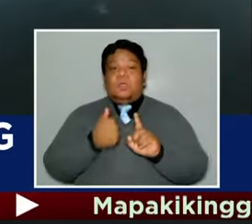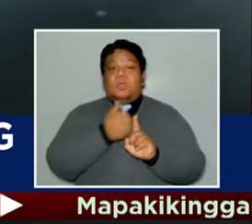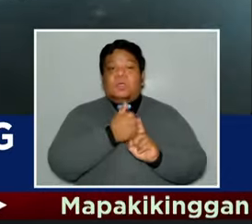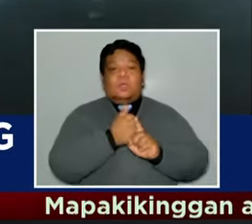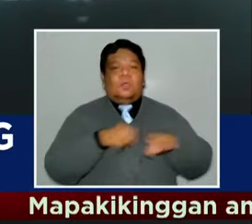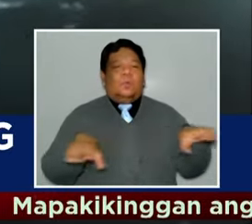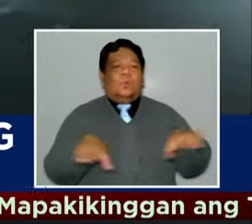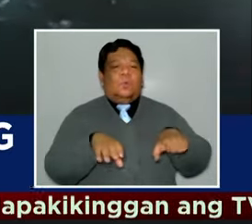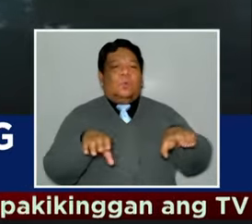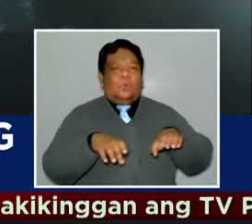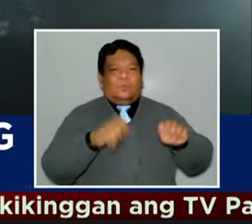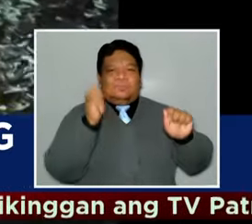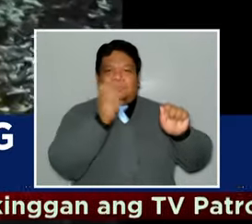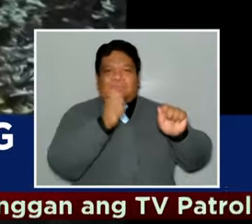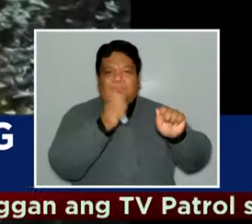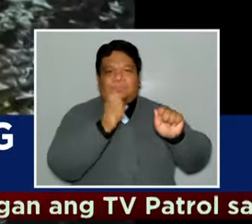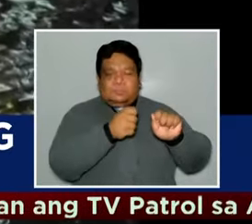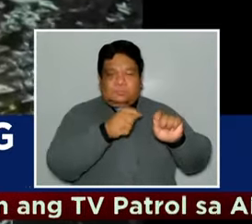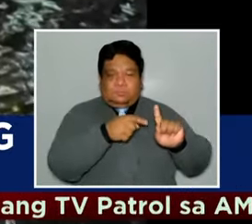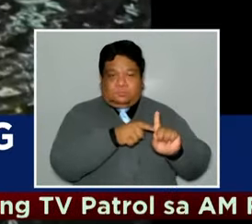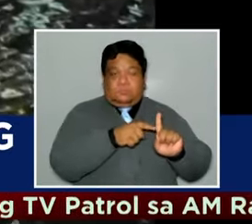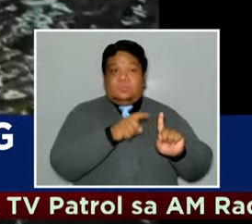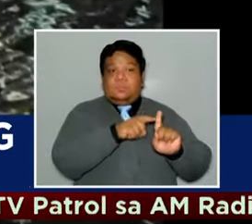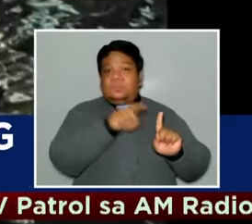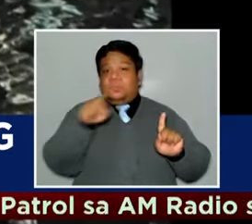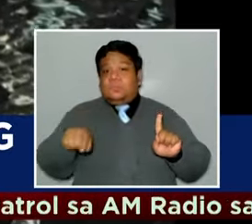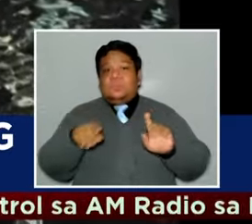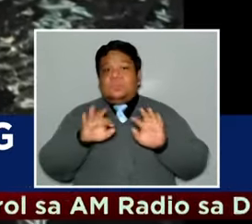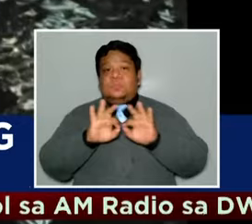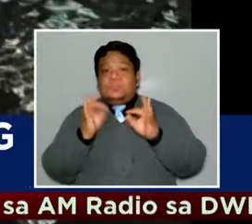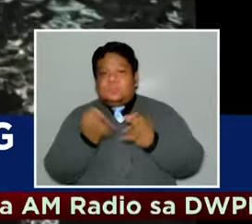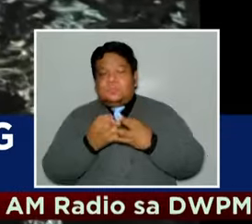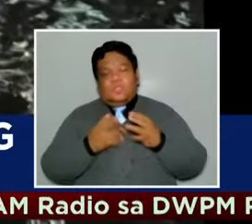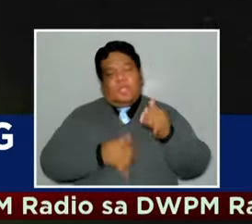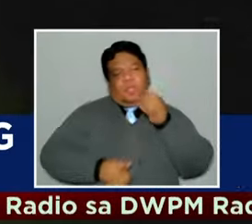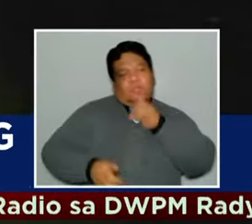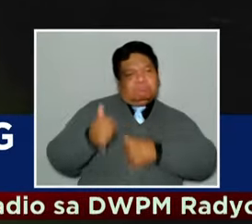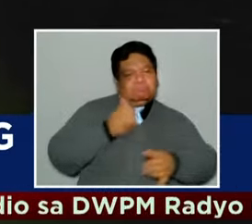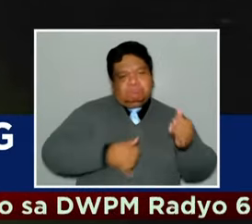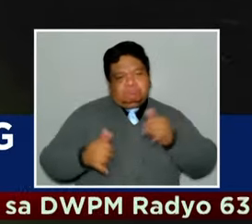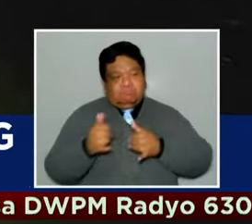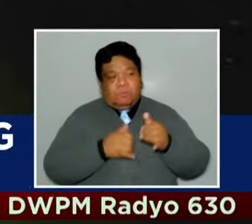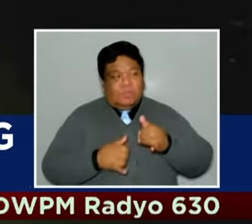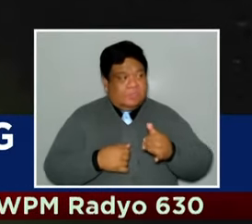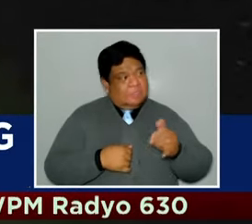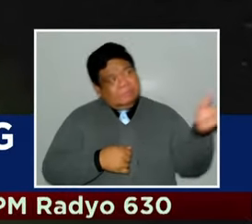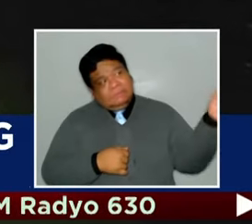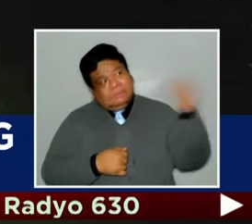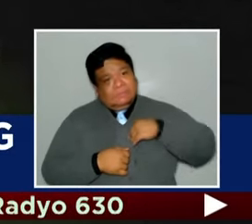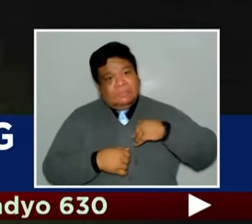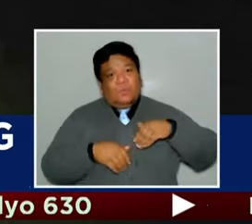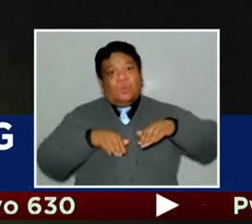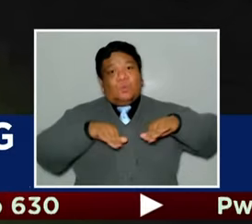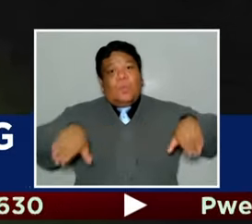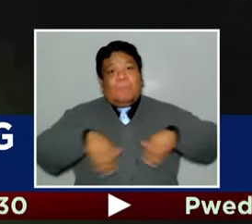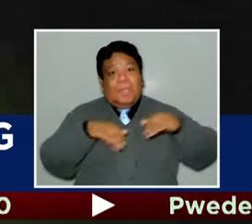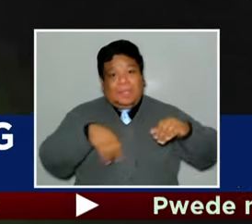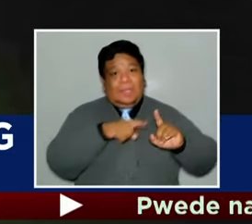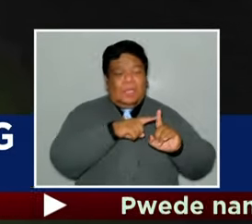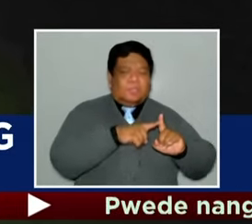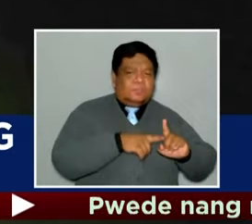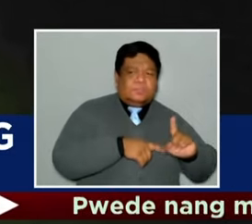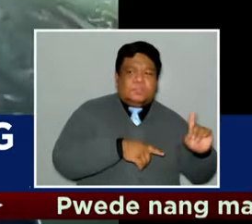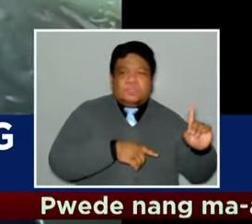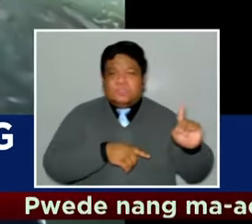Tulay. Kwento ng kaanak, nagiinuman sila nang mag-ayan lumangoy sa ilog ang biktima. Pinigilan nila si